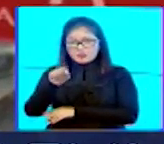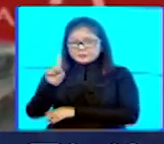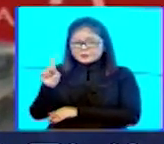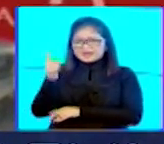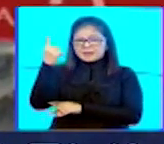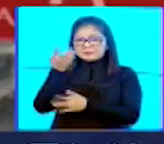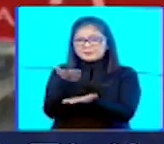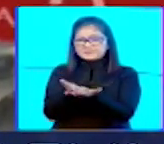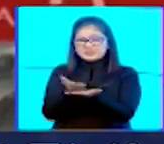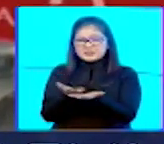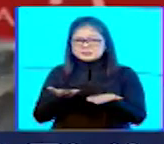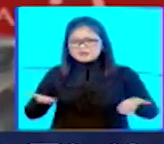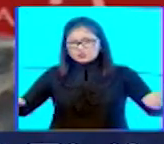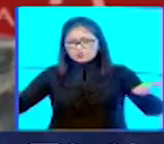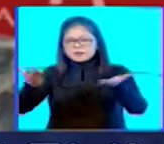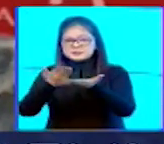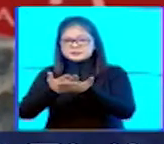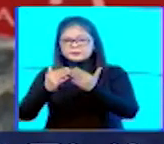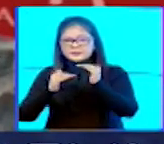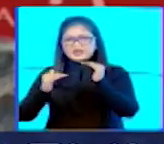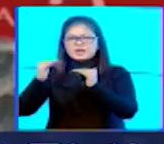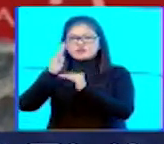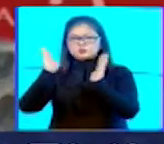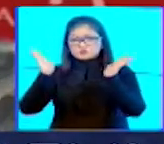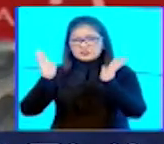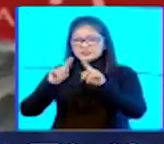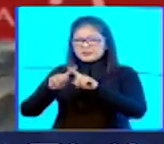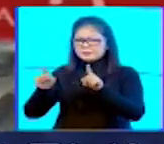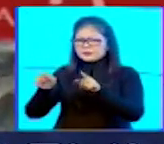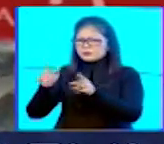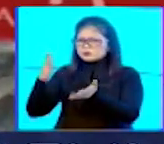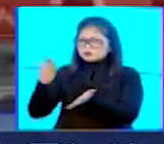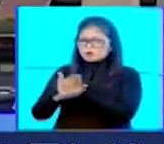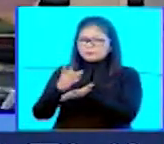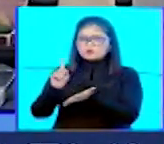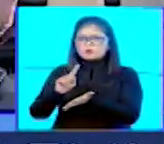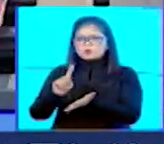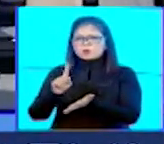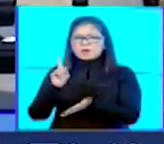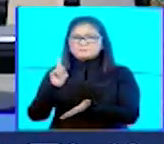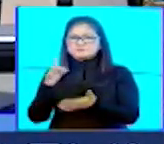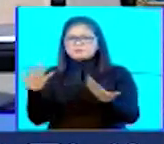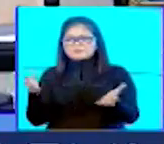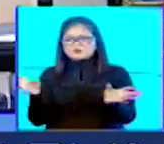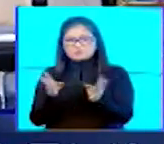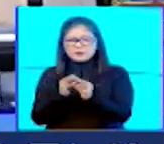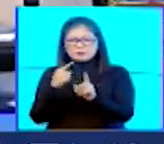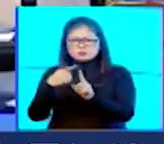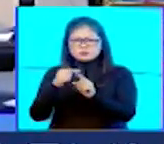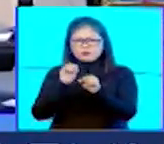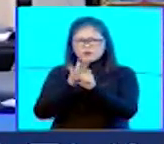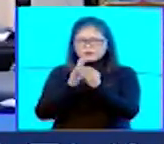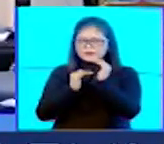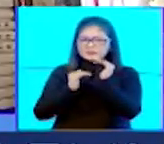dari tahun 2020 yang lalu. Tetapi tiba-tiba harus dihentikan, ditutup karena ada lonjakan kasus positif. Nah, oleh